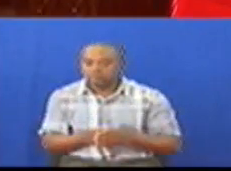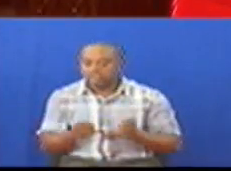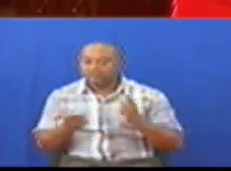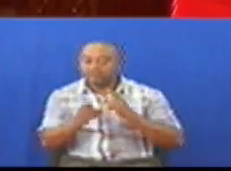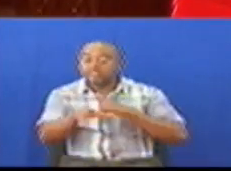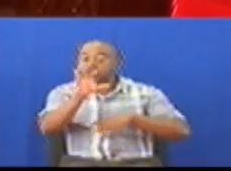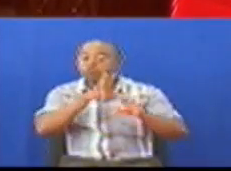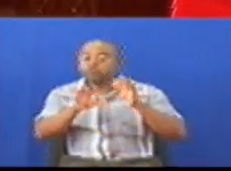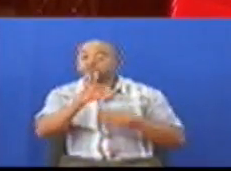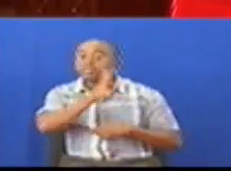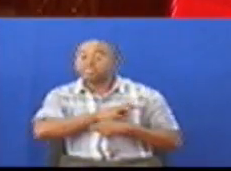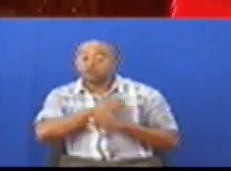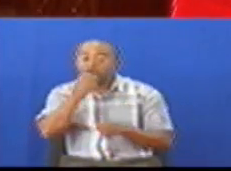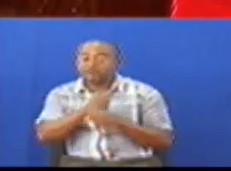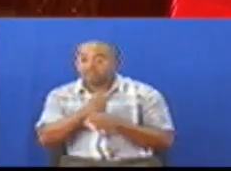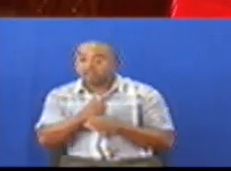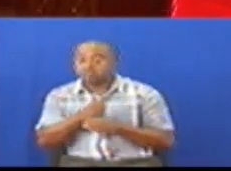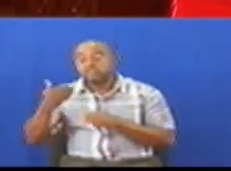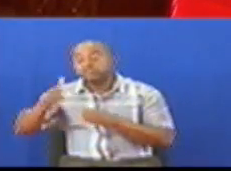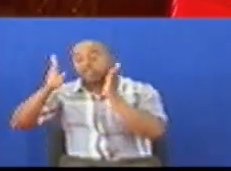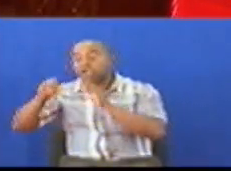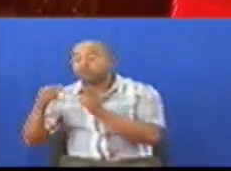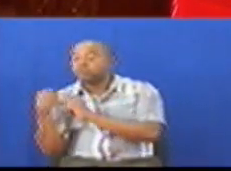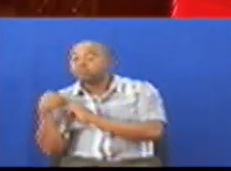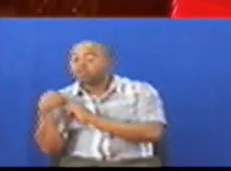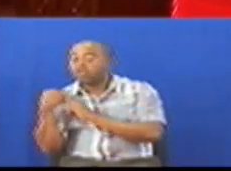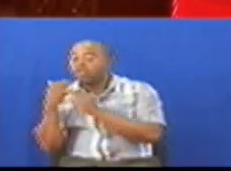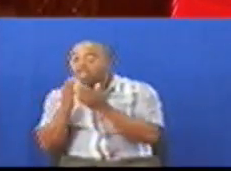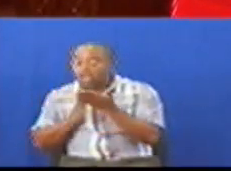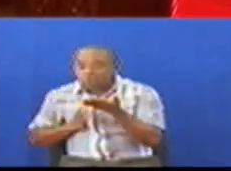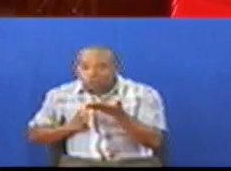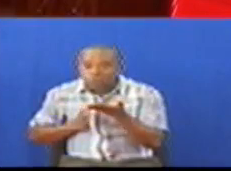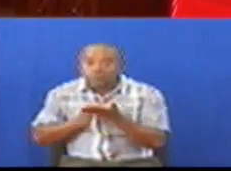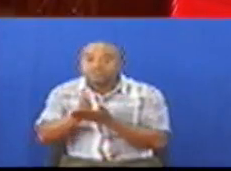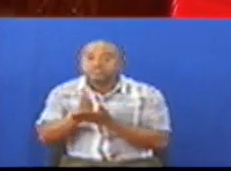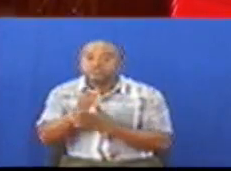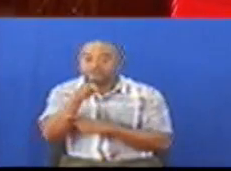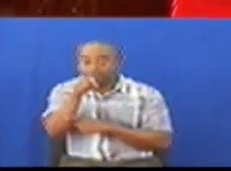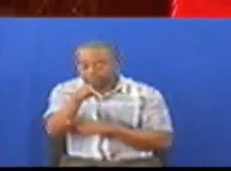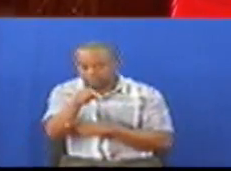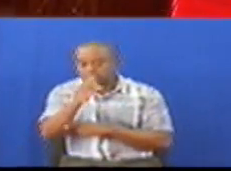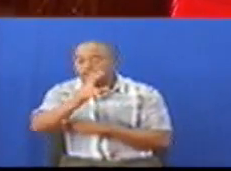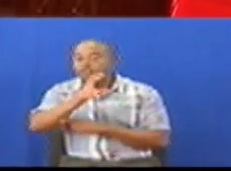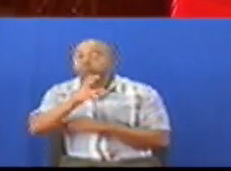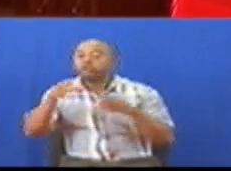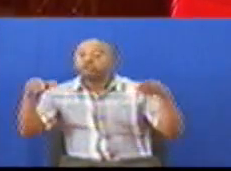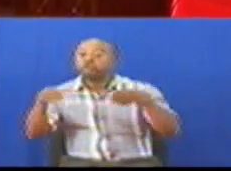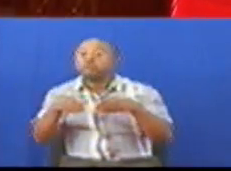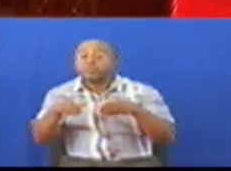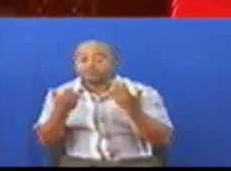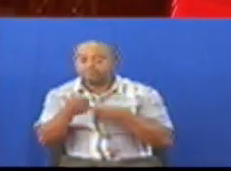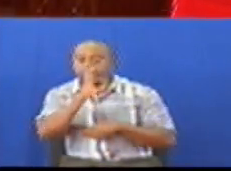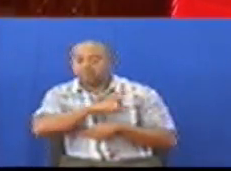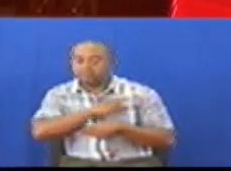ajira kwa watumishi hufanywa na serikali kuu kupitia kwa kinachoitwa Local Government Service Commission. Hivyo jambo hilo